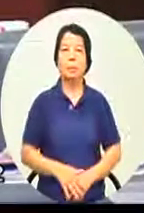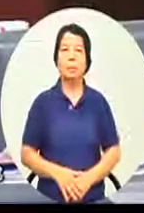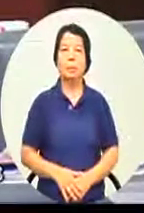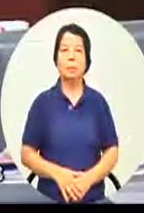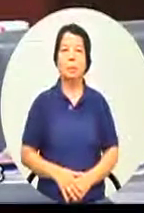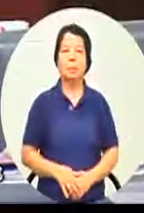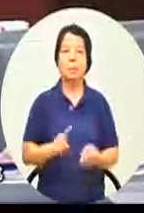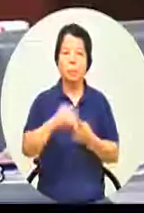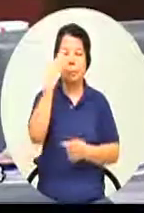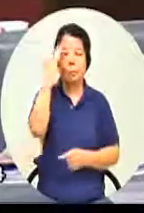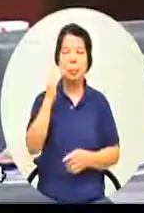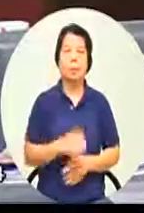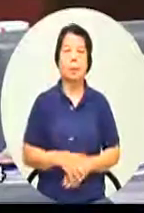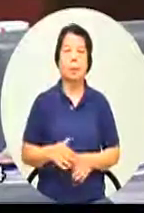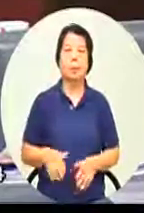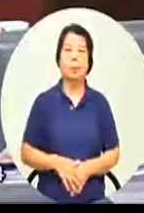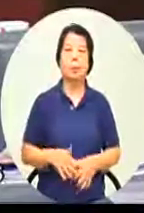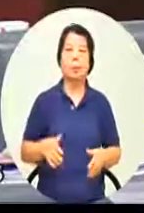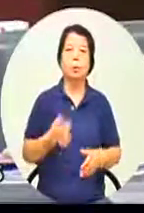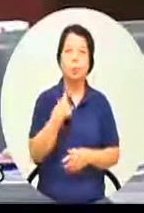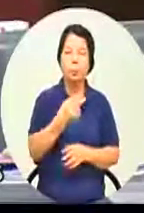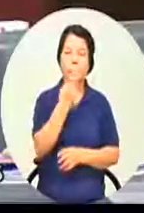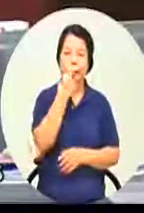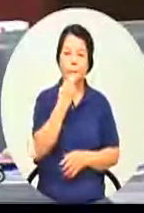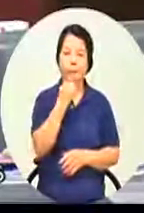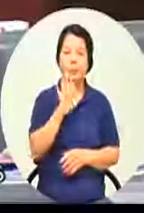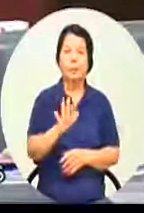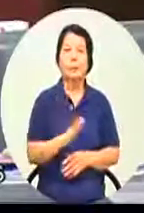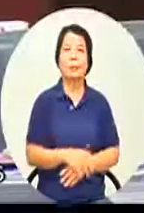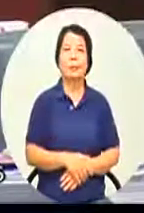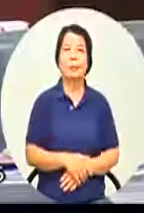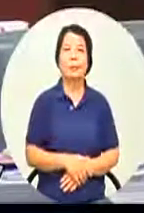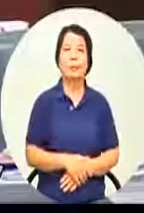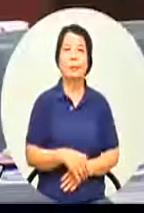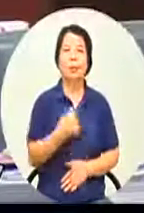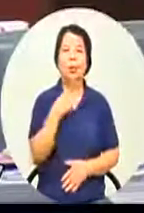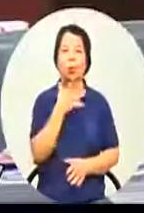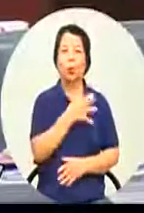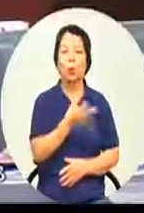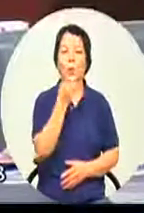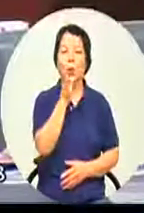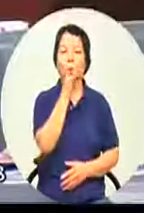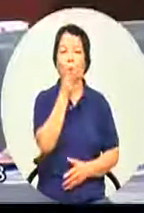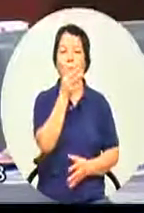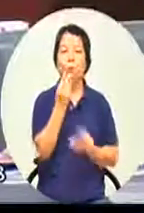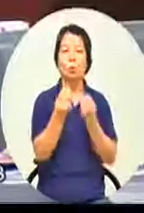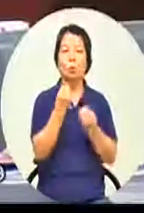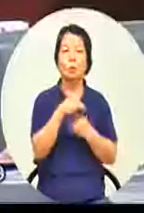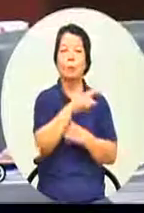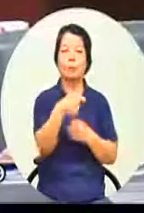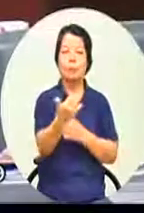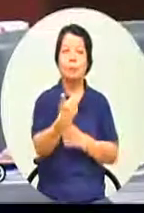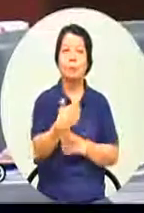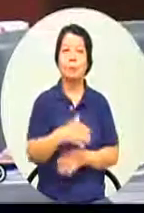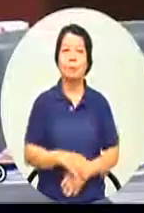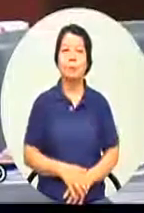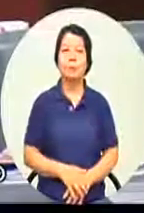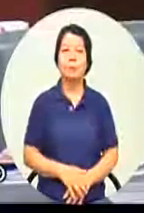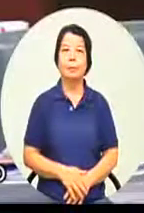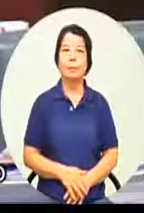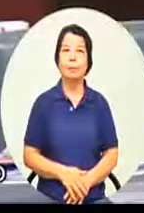抱歉哈，因为我今天有点感冒，所以喉咙有点不舒服哈。待会听不清楚可以问我哈，抱歉了哈。来，首先我